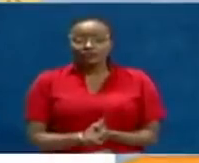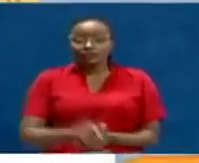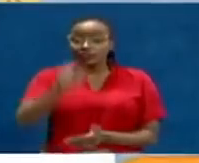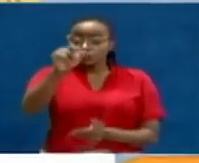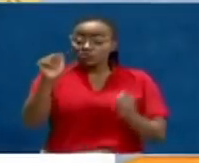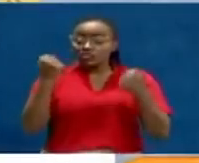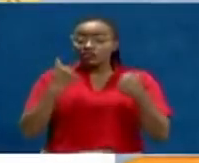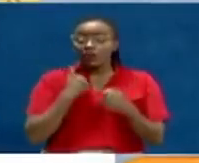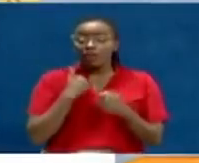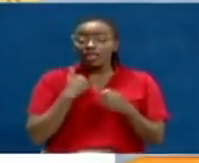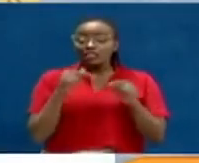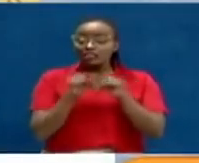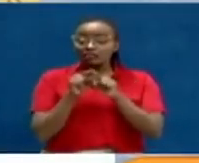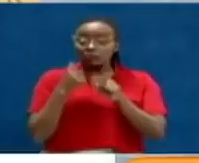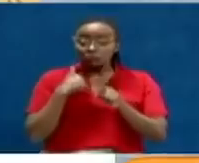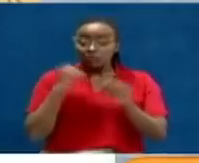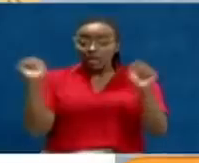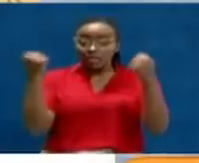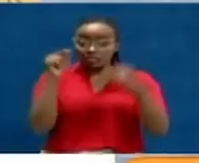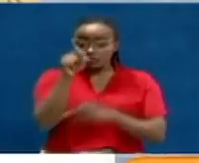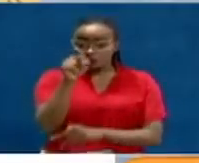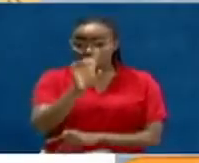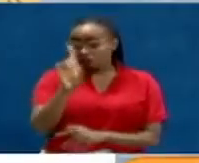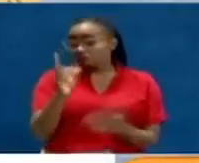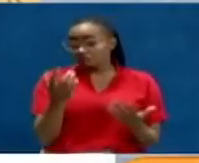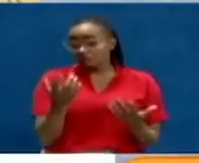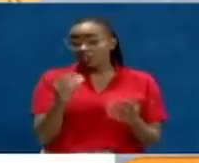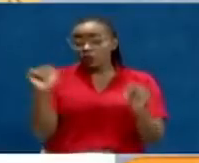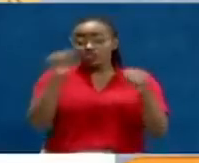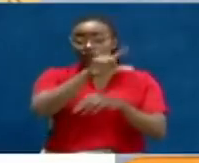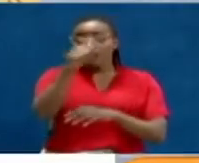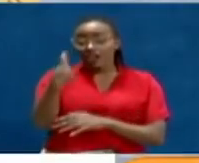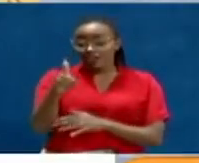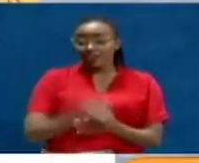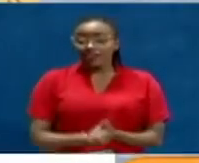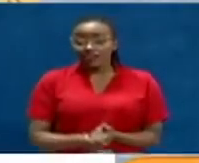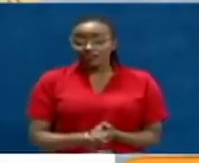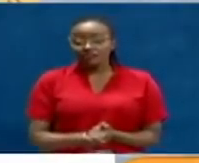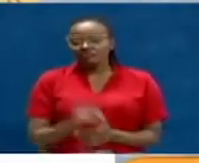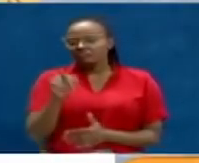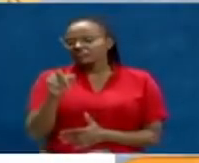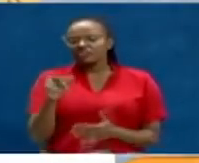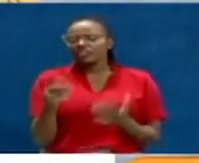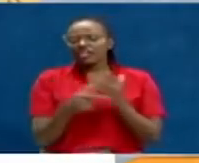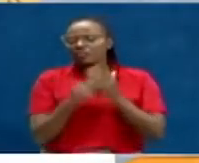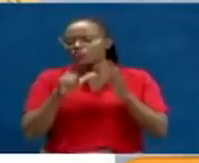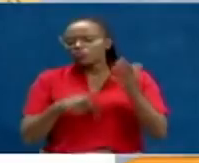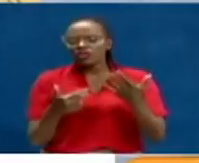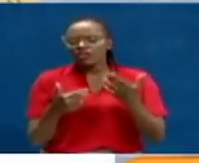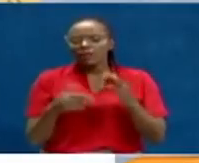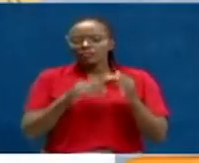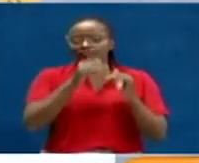Wewe niokoe na mimi ni kuokoe. Let's save each other. This is what is called